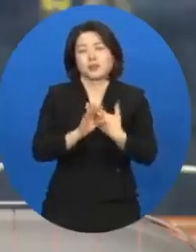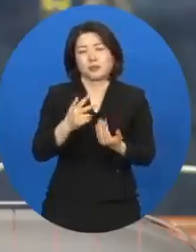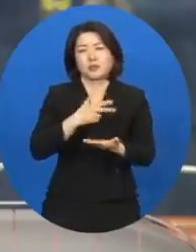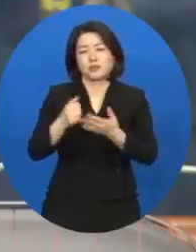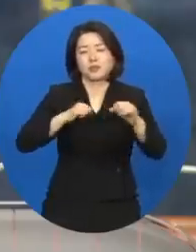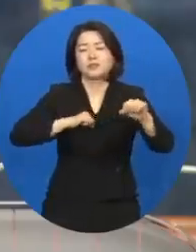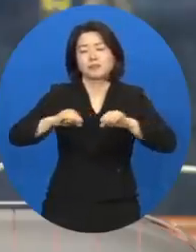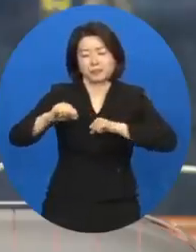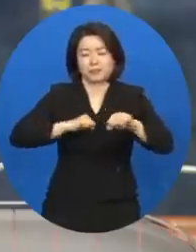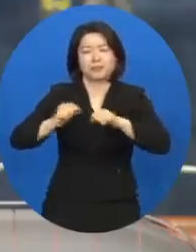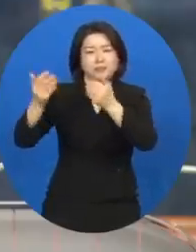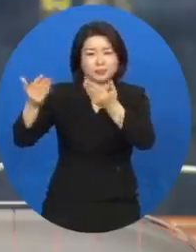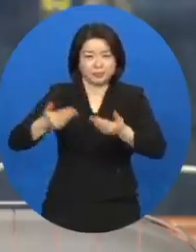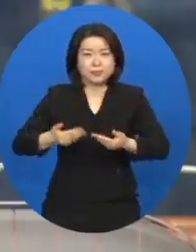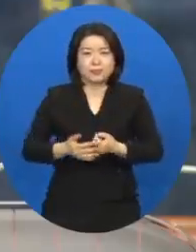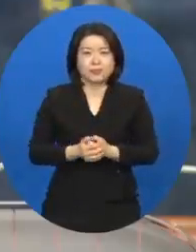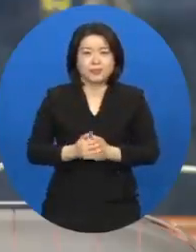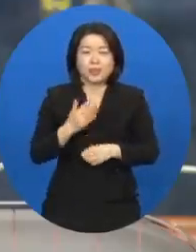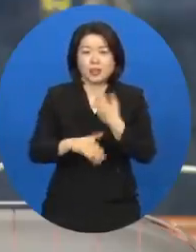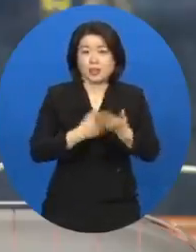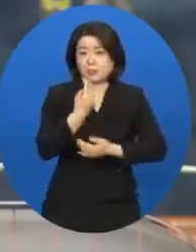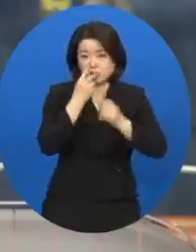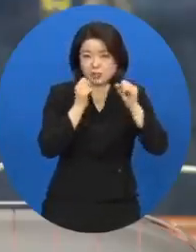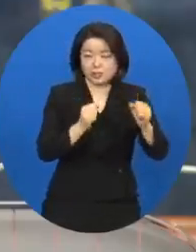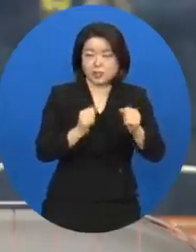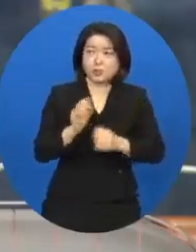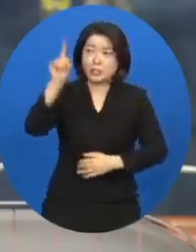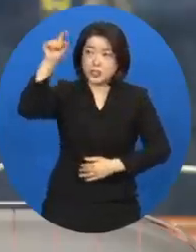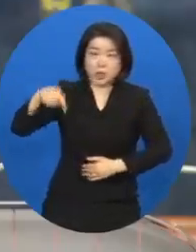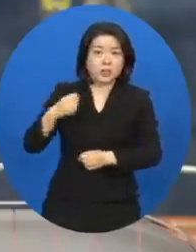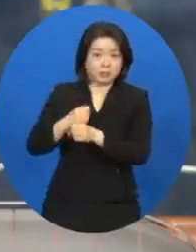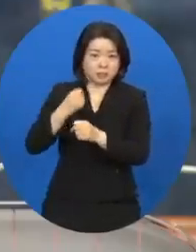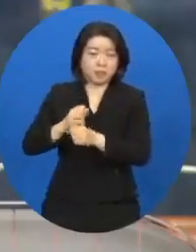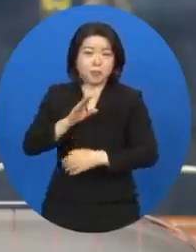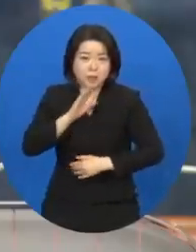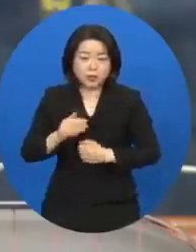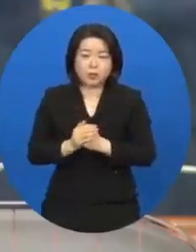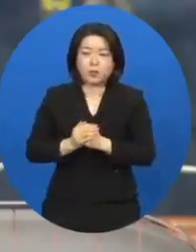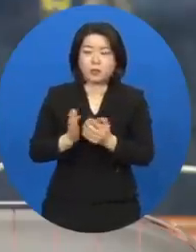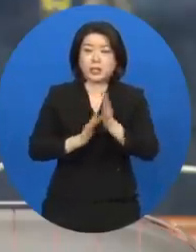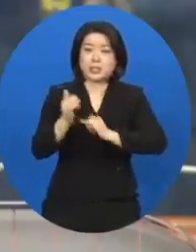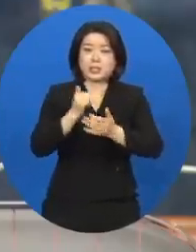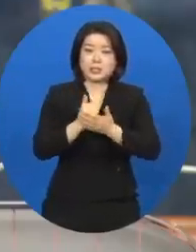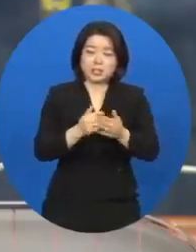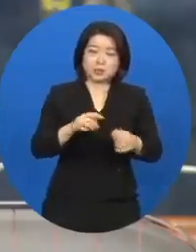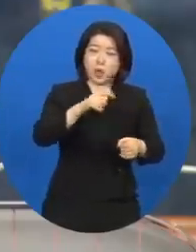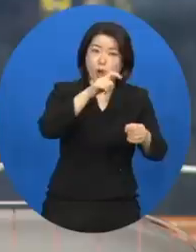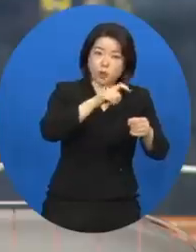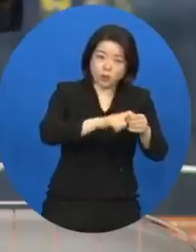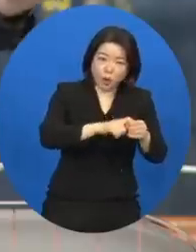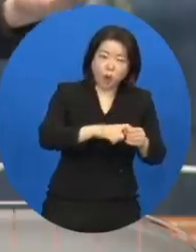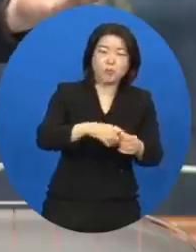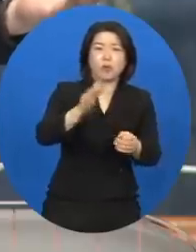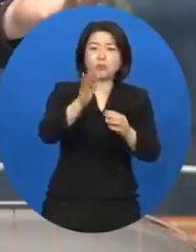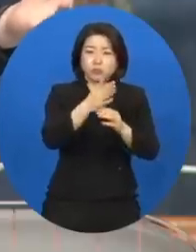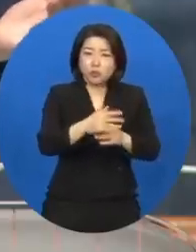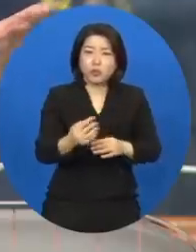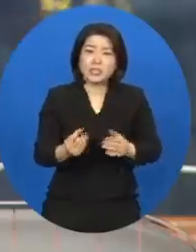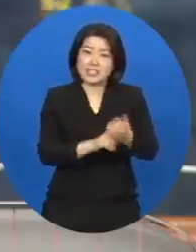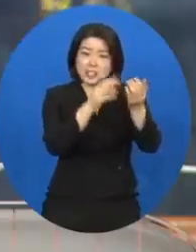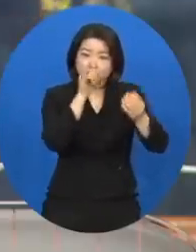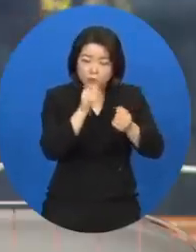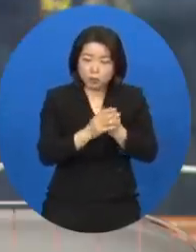역사하세요. 하나님은 살아계시고 천지를 창조하셨고 예수님은 오병기의 기적을 행하시고 죽은 나사로도